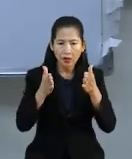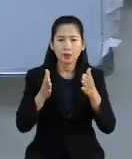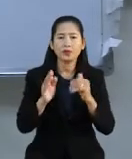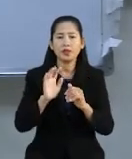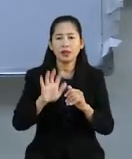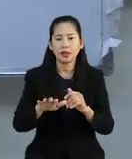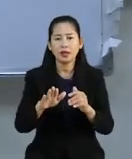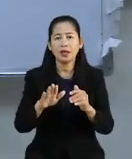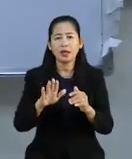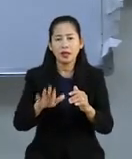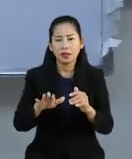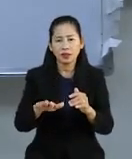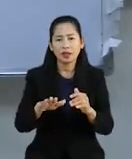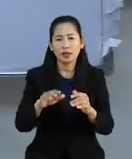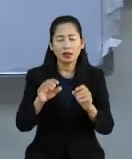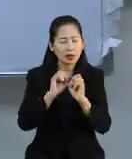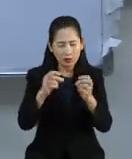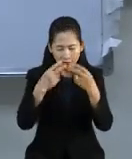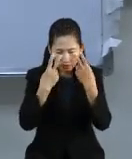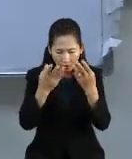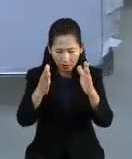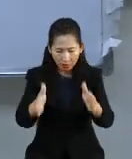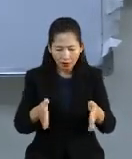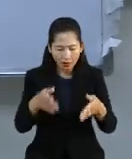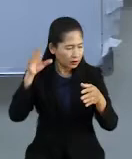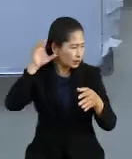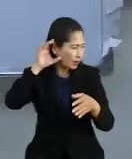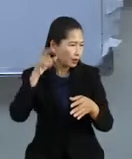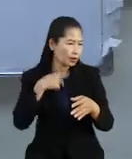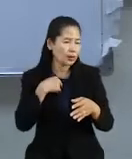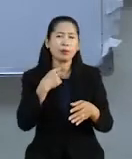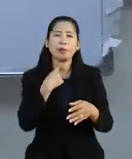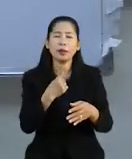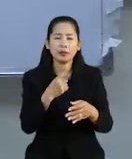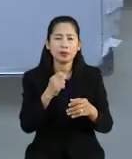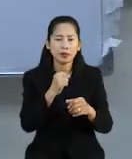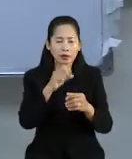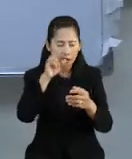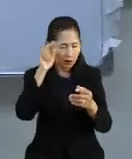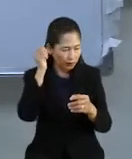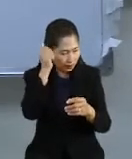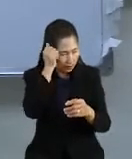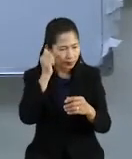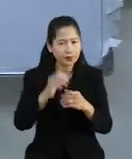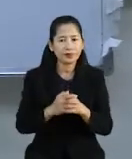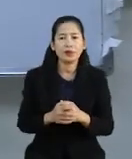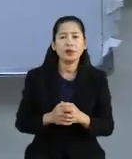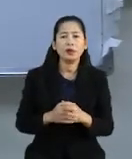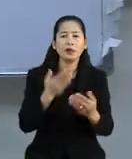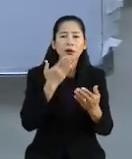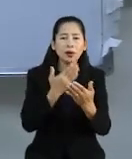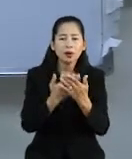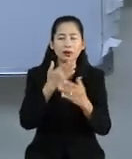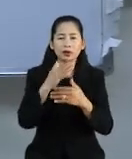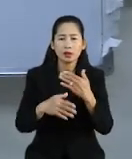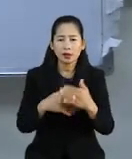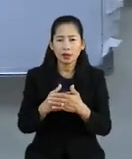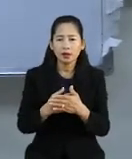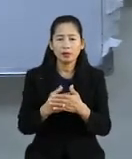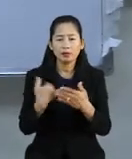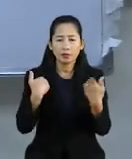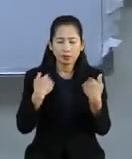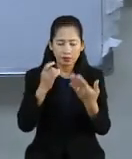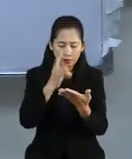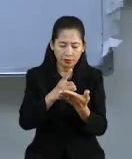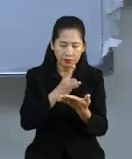chả hai năng ai tha ấp mơ plang có ai đập này khu dễ dầm bánh mình tới hai thưa ca cọt chầm nằm tục chả con tiếng ao khăn đi chẳng